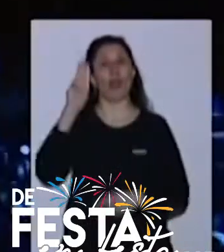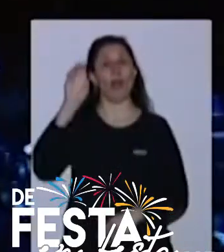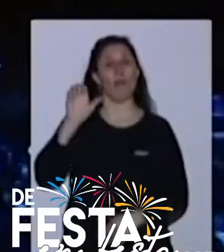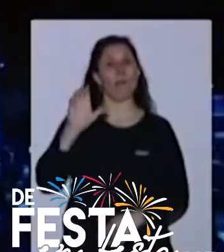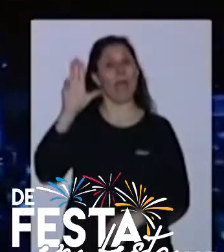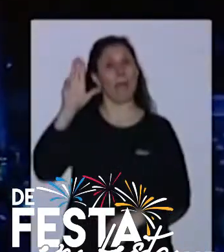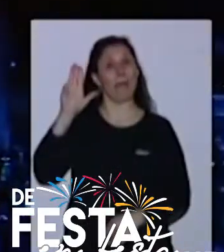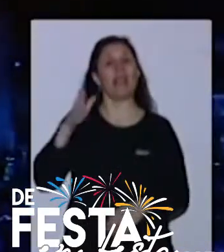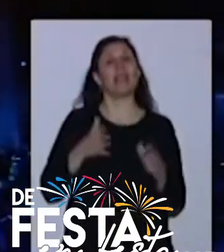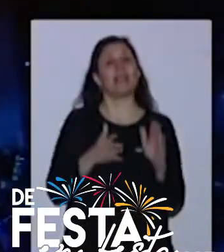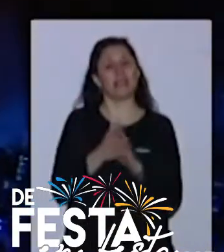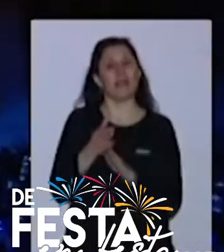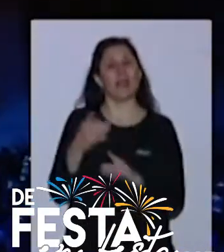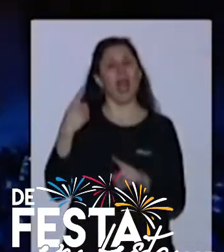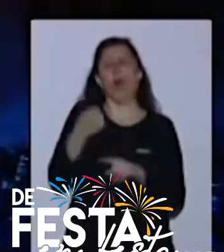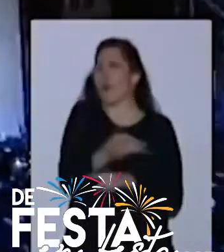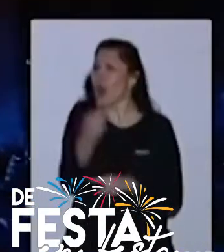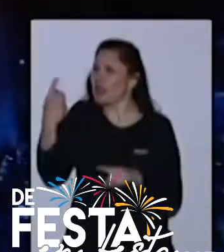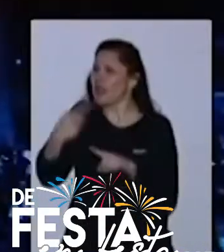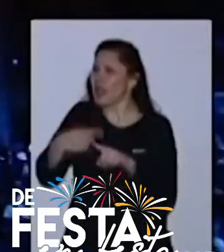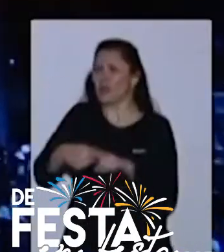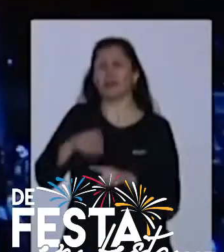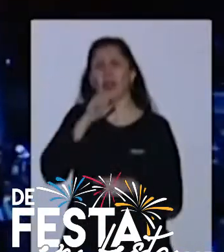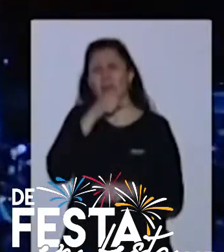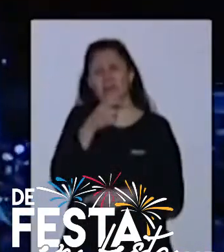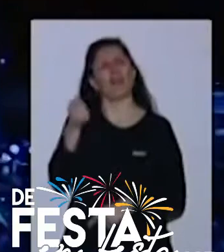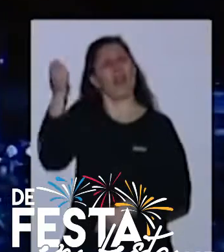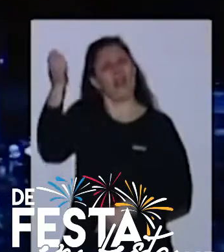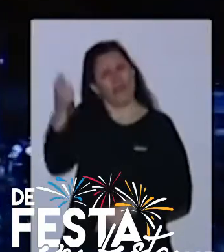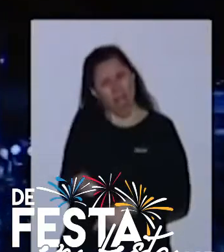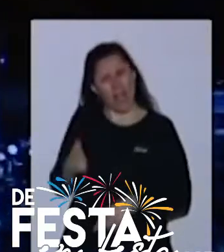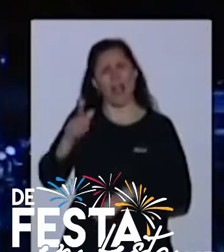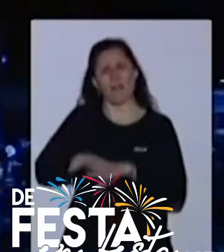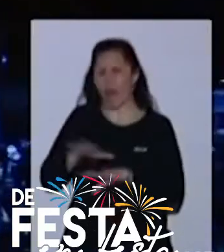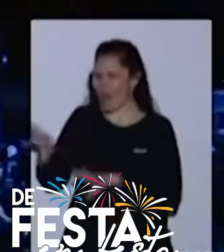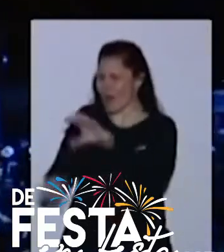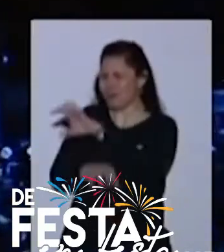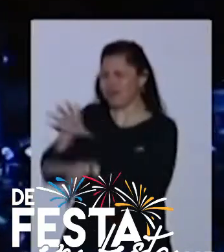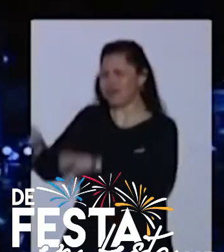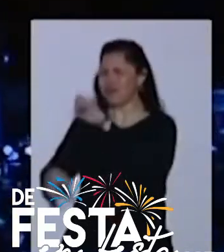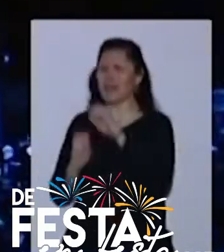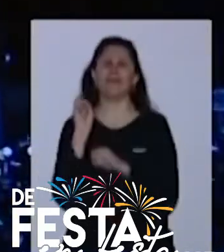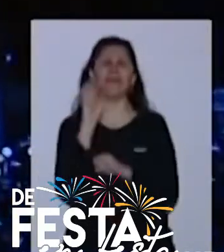Pe, mes que siga la tapa ahora del